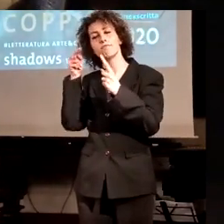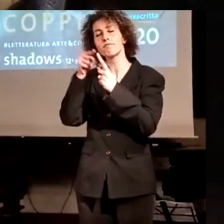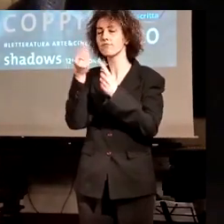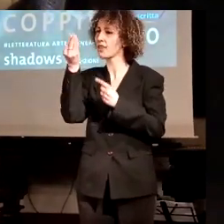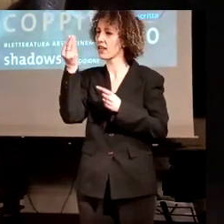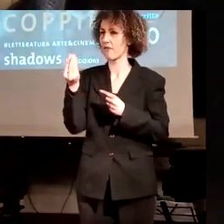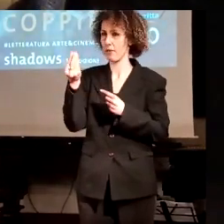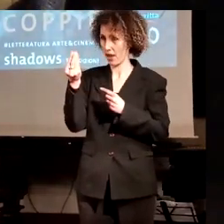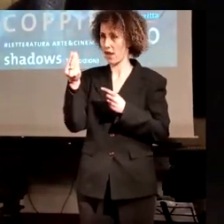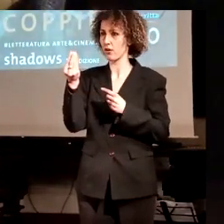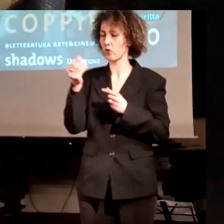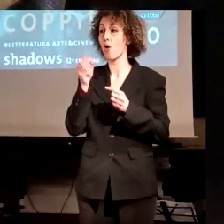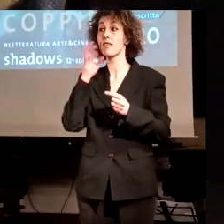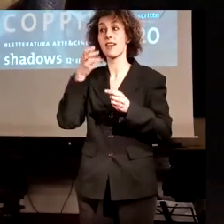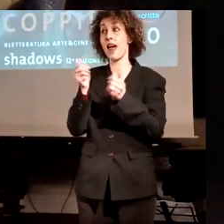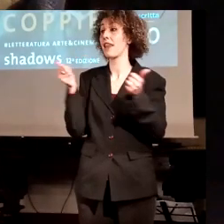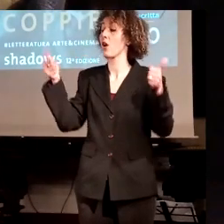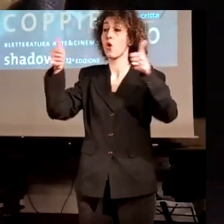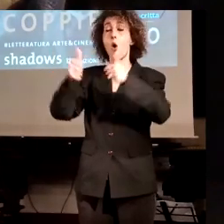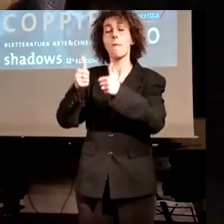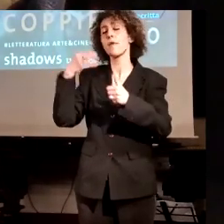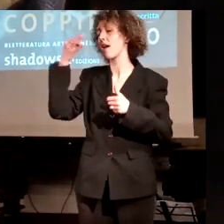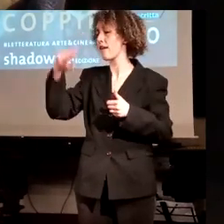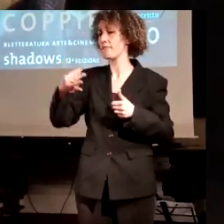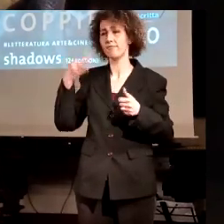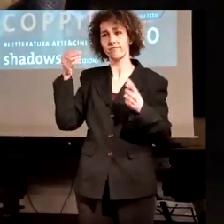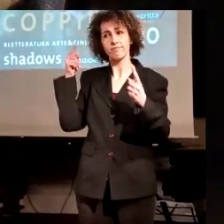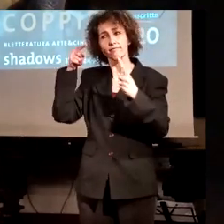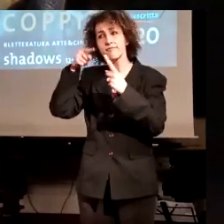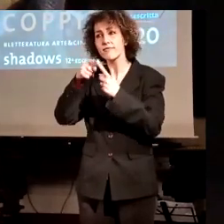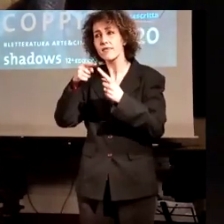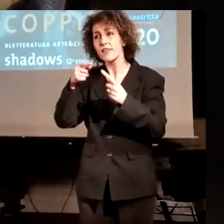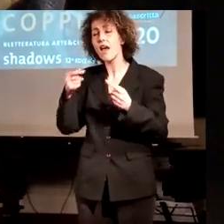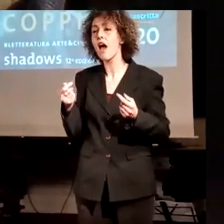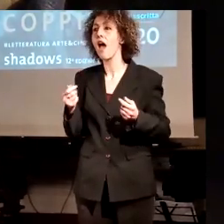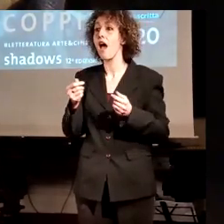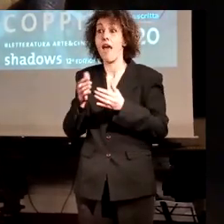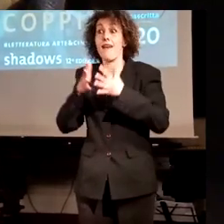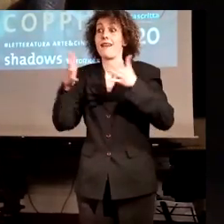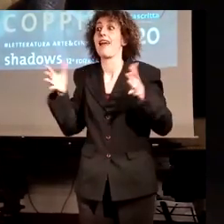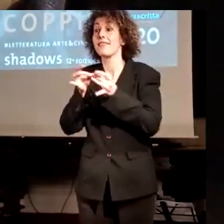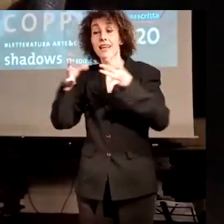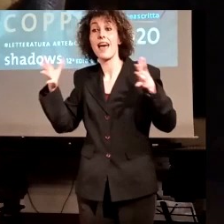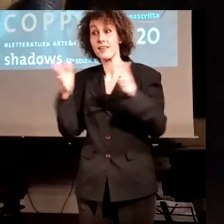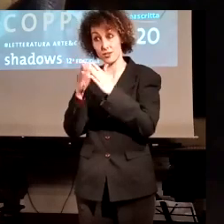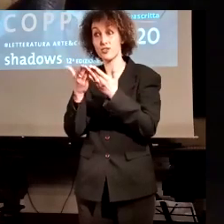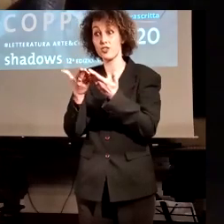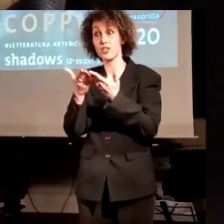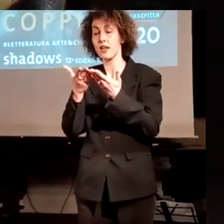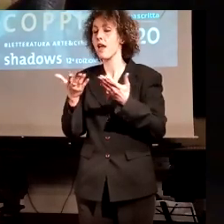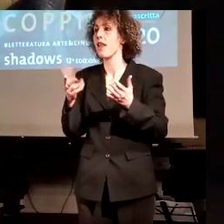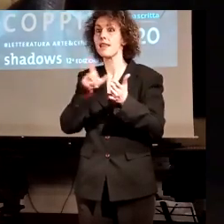strane coppie da sempre a questa vocazione dimostrare e di fare incontrare grandi classici della letteratura di ogni tempo e di ogni luogo